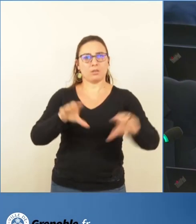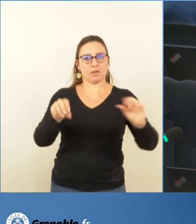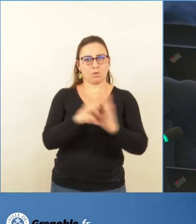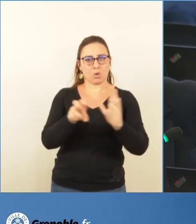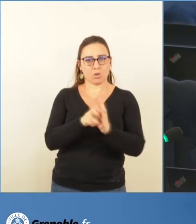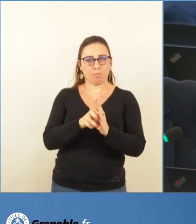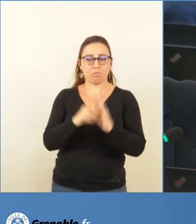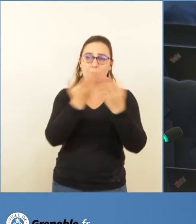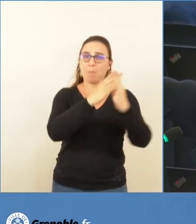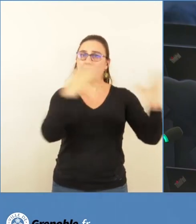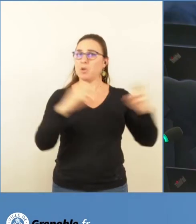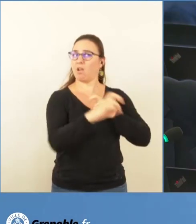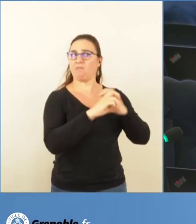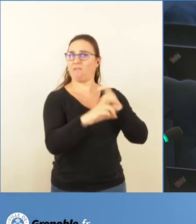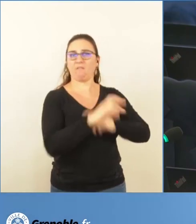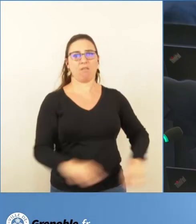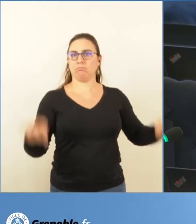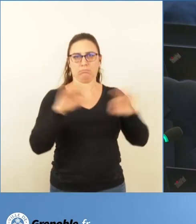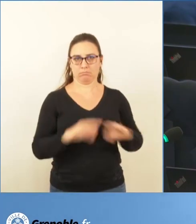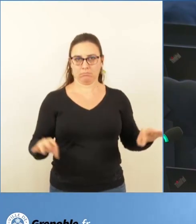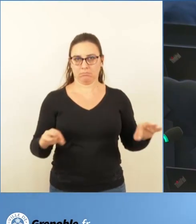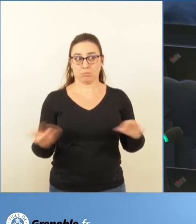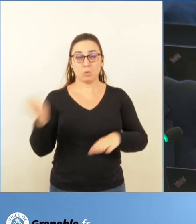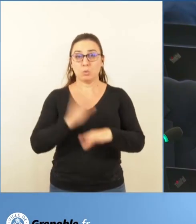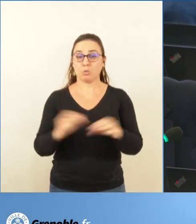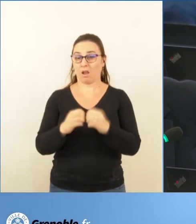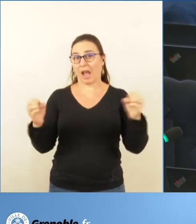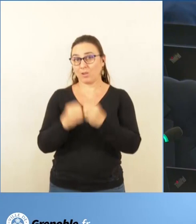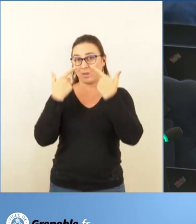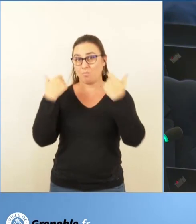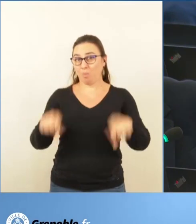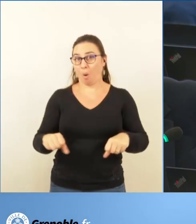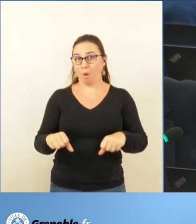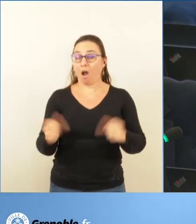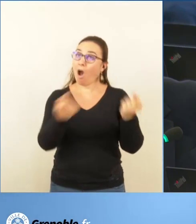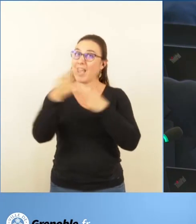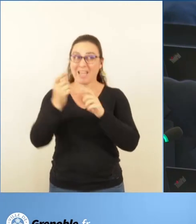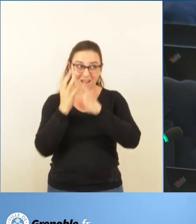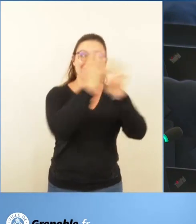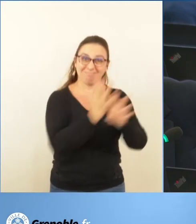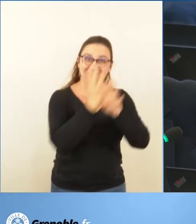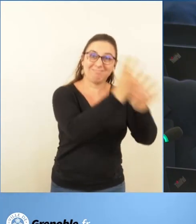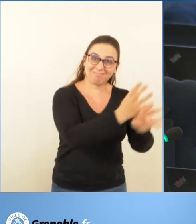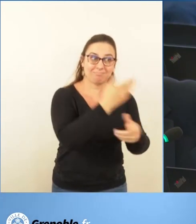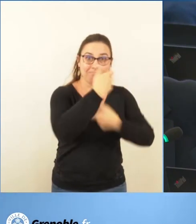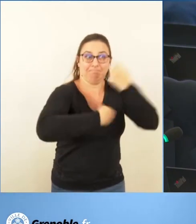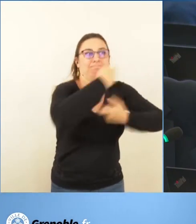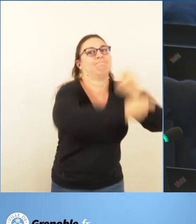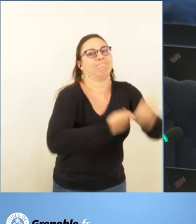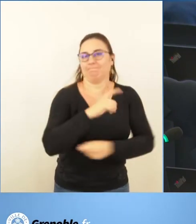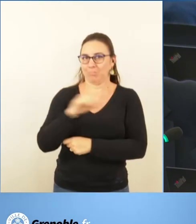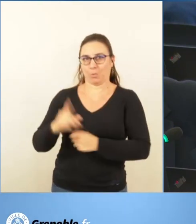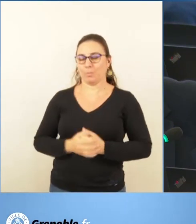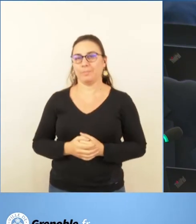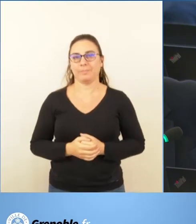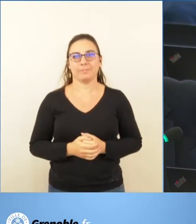éloignés des bibliothèques or la gratuité nous le voyons bien ne se suffit pas à elle-même pour amener les publics éloignés dans